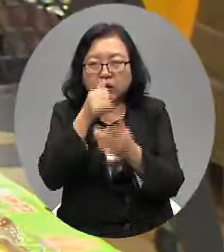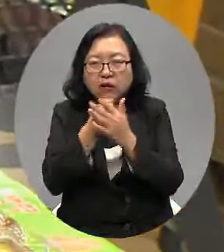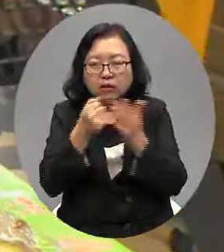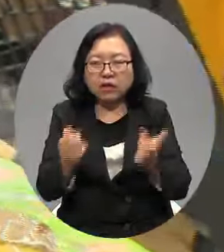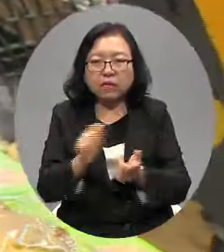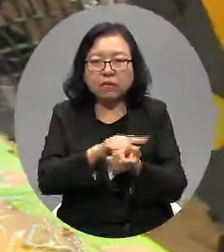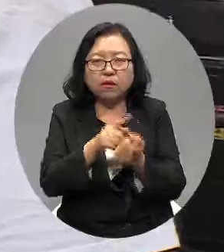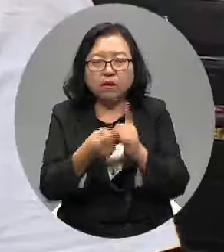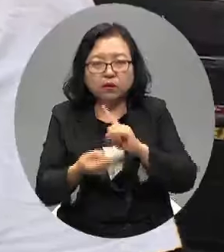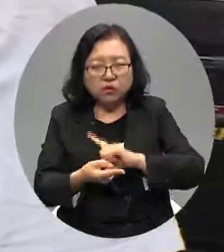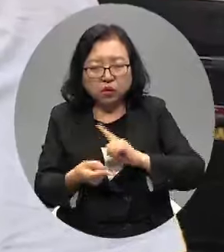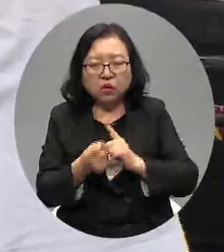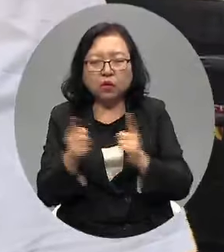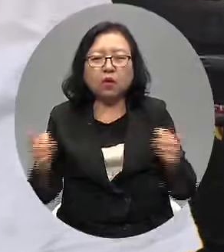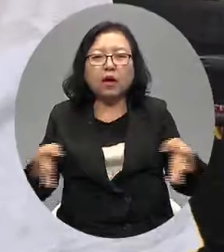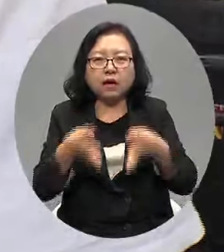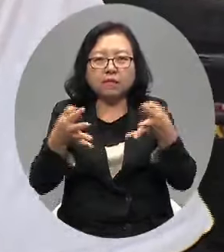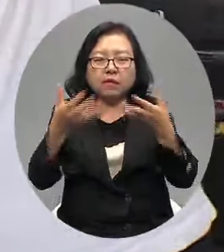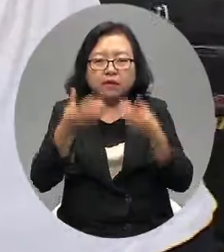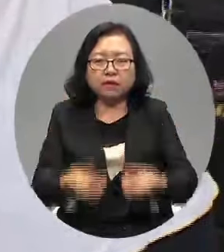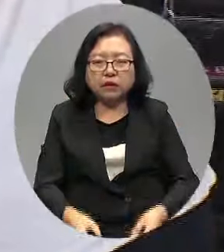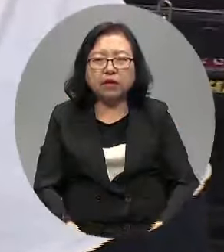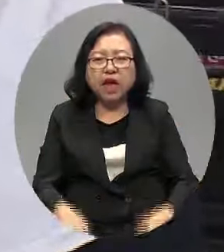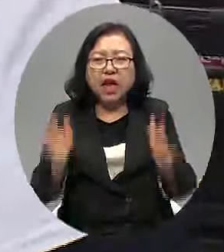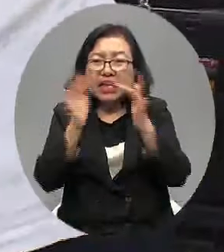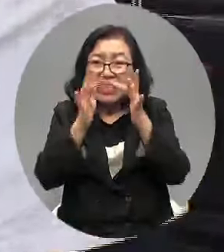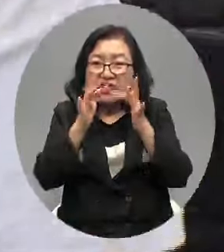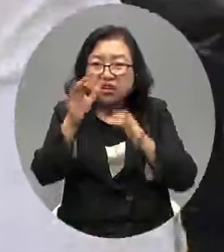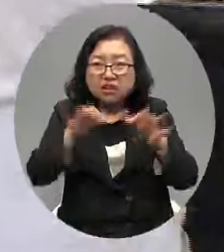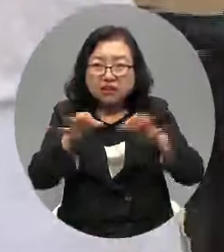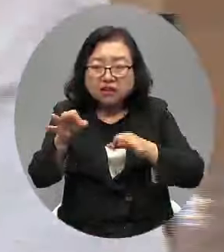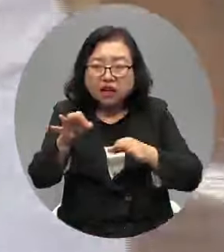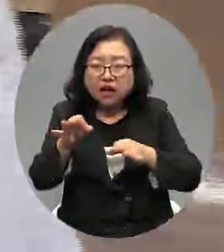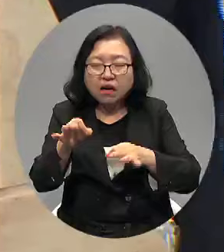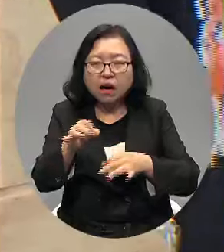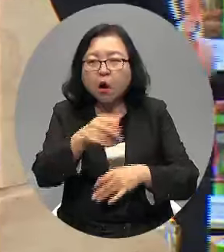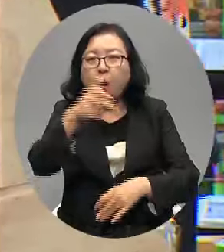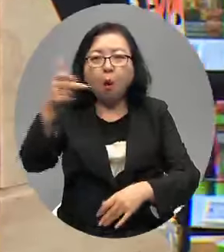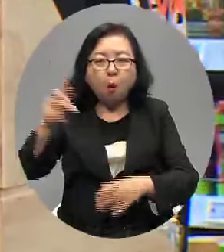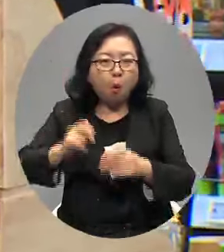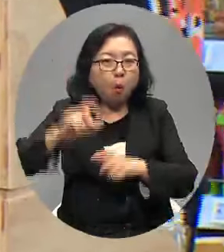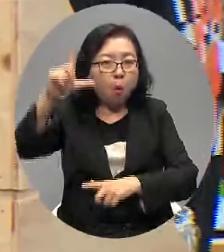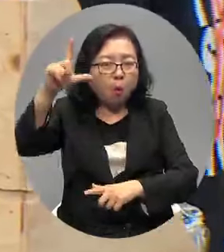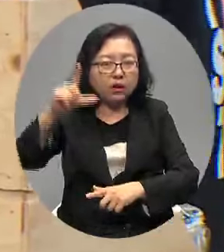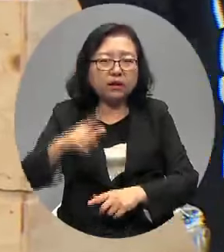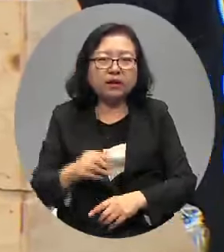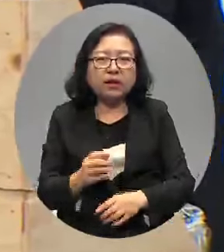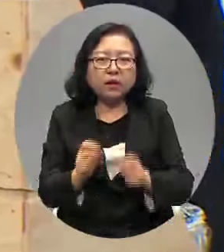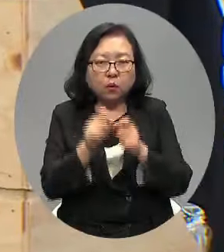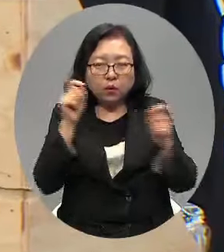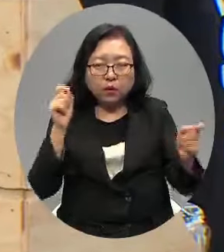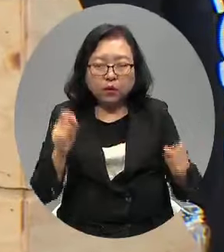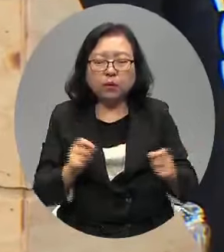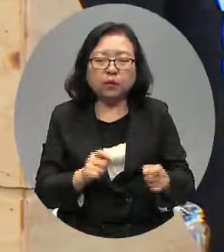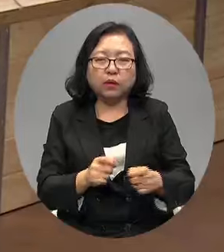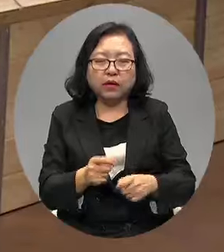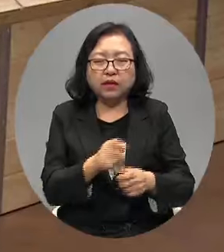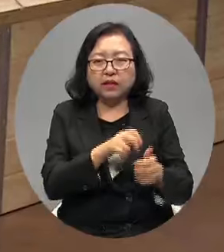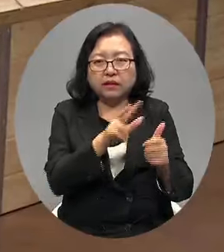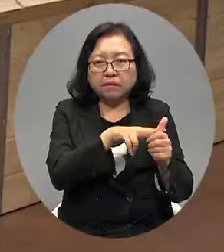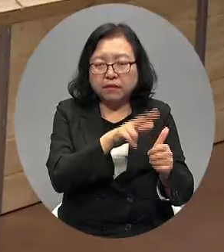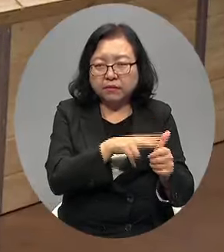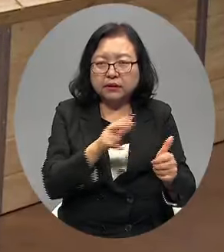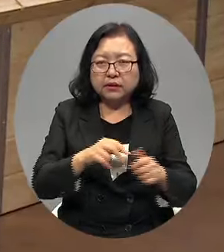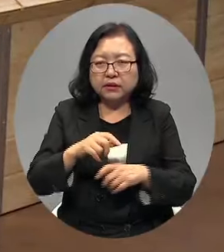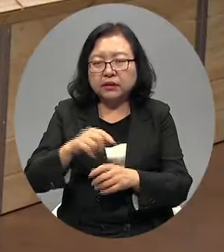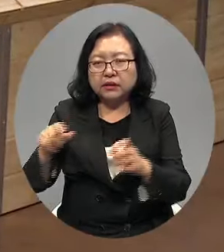따른 겁니다. 글로벌 온라인 시장이 오프라인 시장 전반을 위협하자 오랜 세월 대립각을 세우던 대형마트와 지역